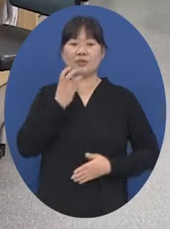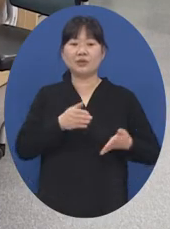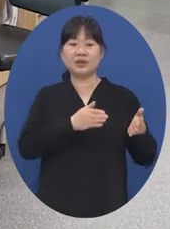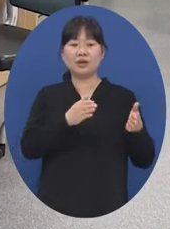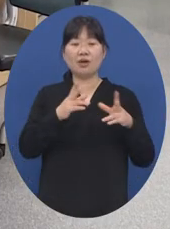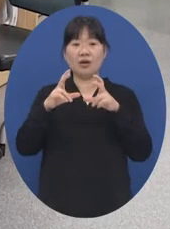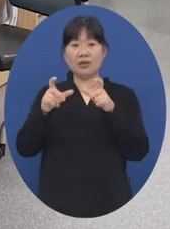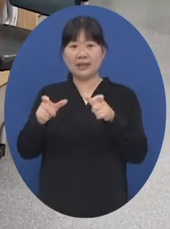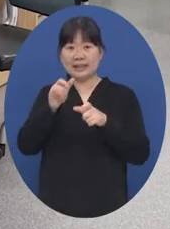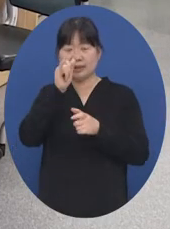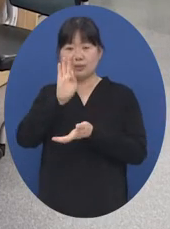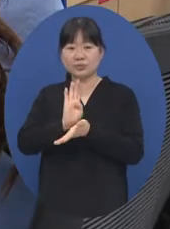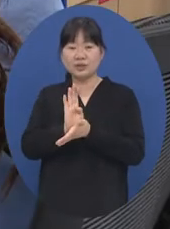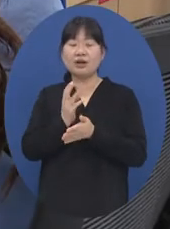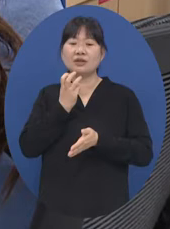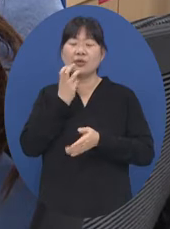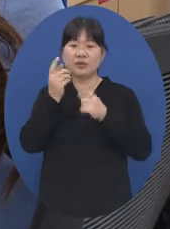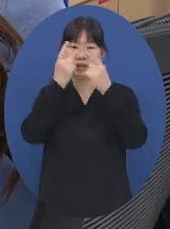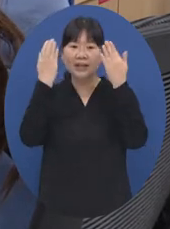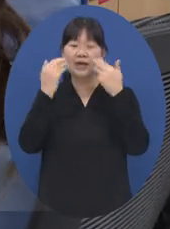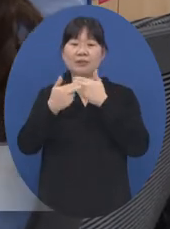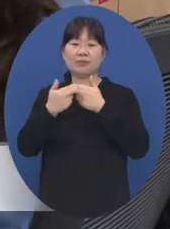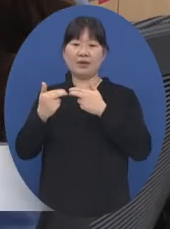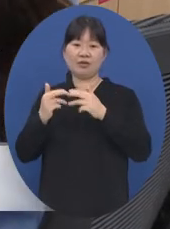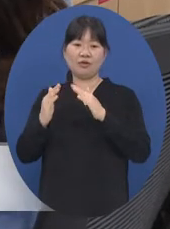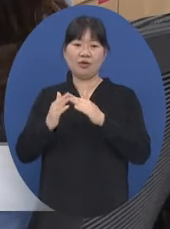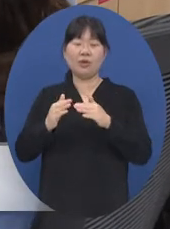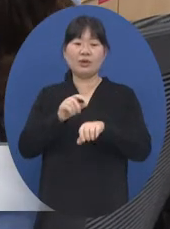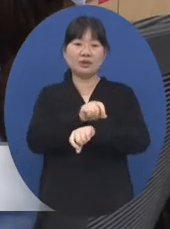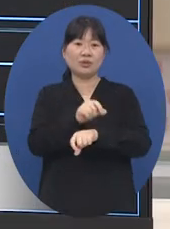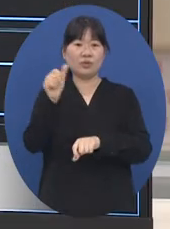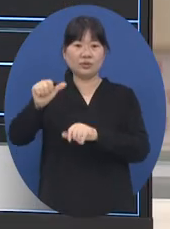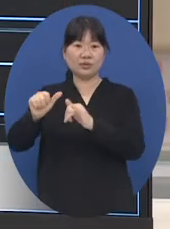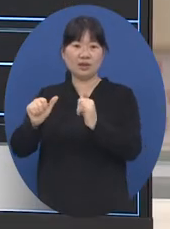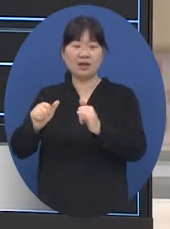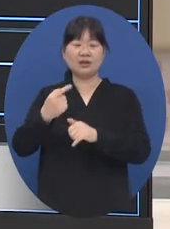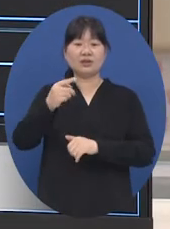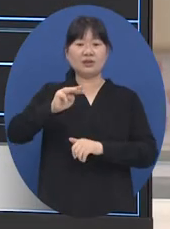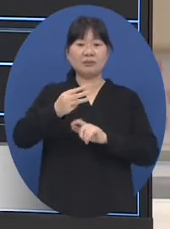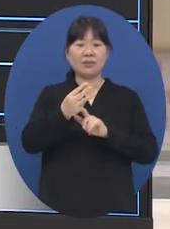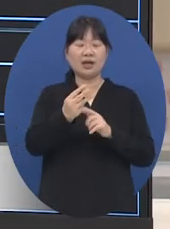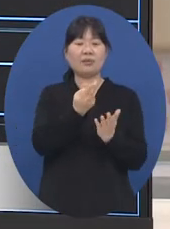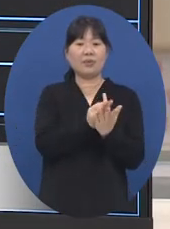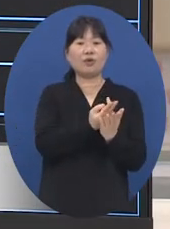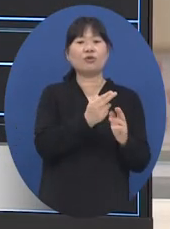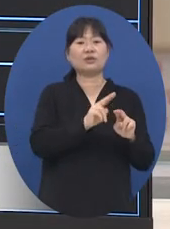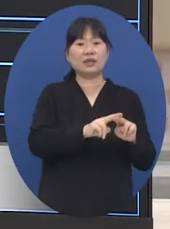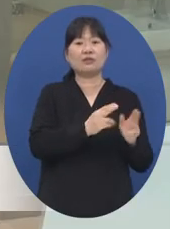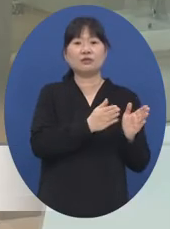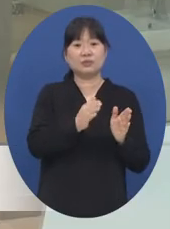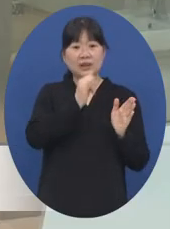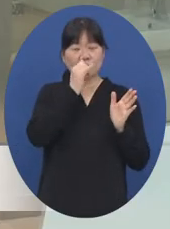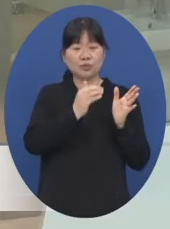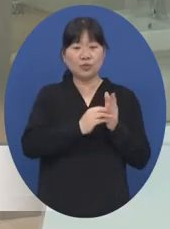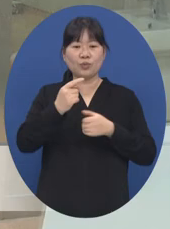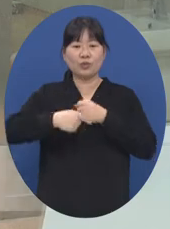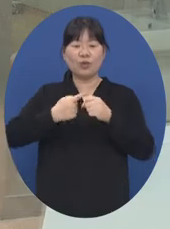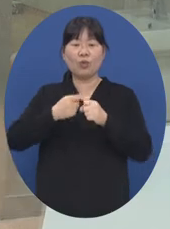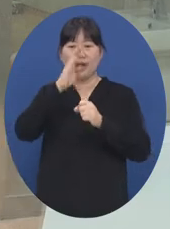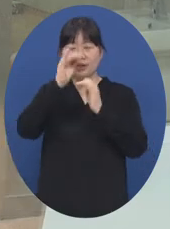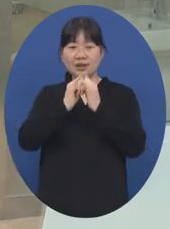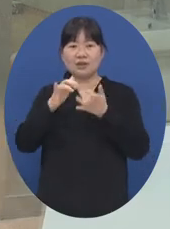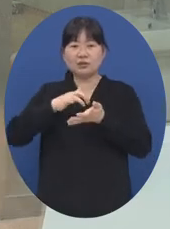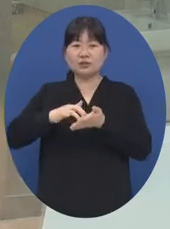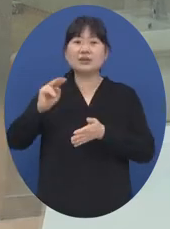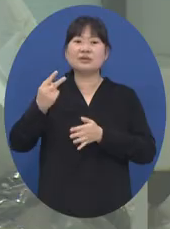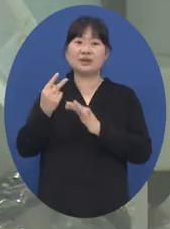경기도 성남시에 위치한 분당 서울대학교 병원. 직원 5천여 명에 1,300여 개의 병상이 갖췄고 연간 환자 수는